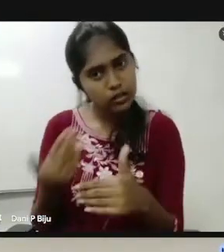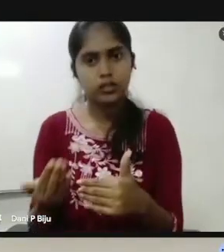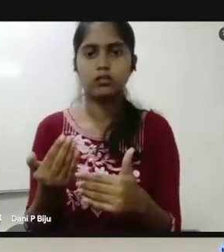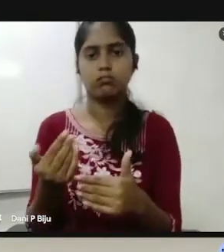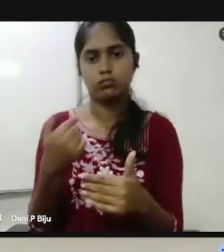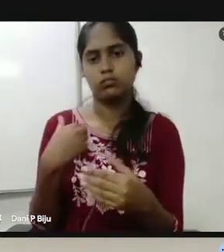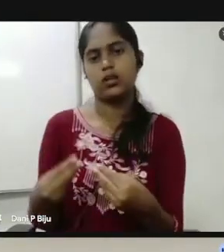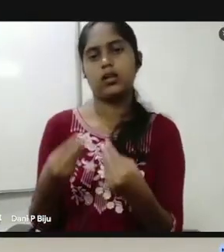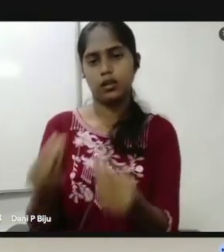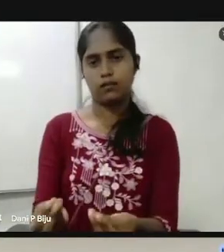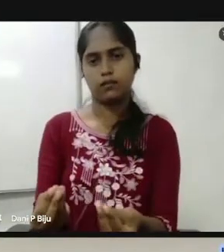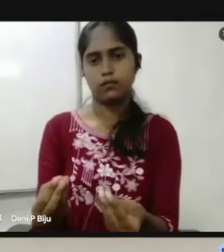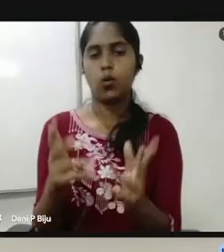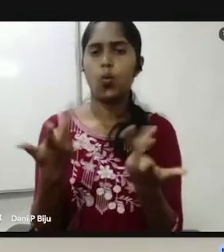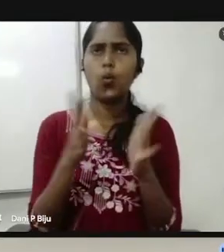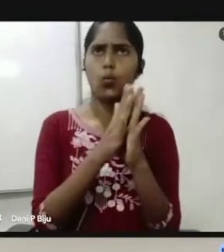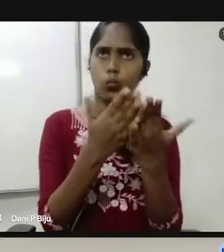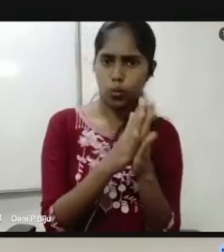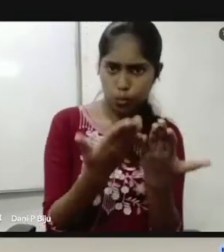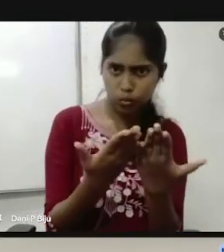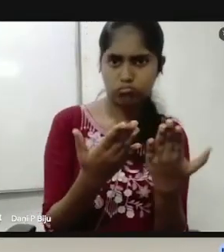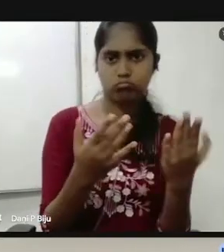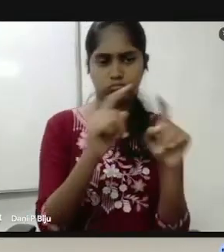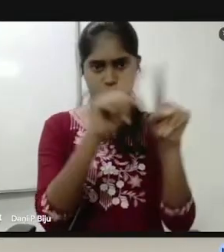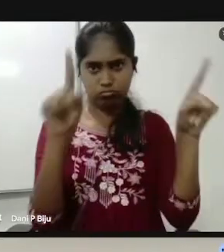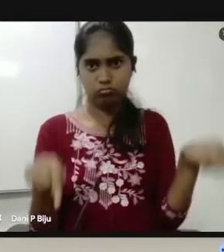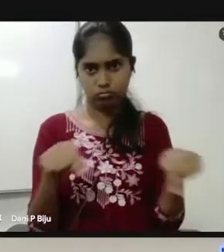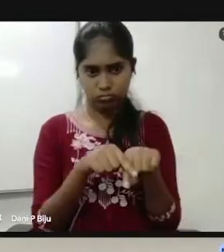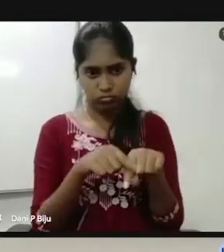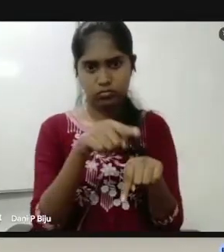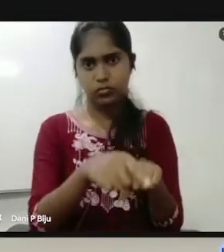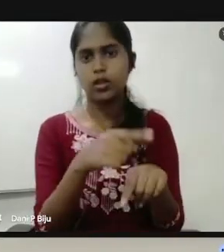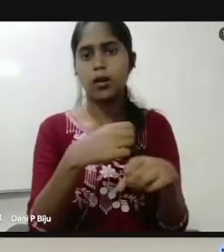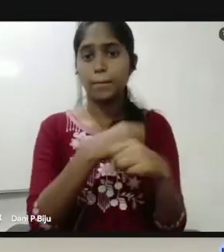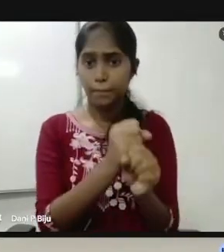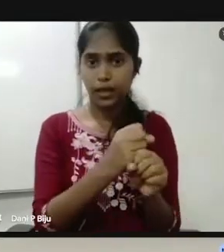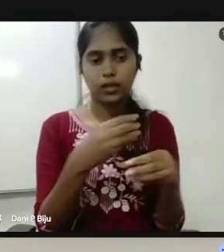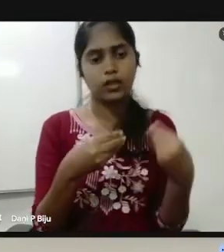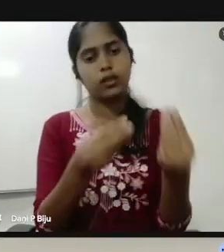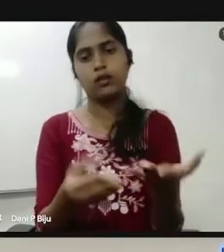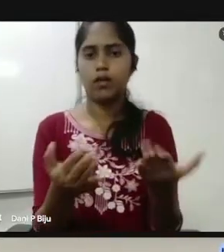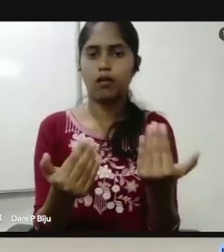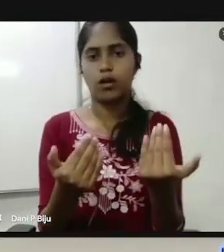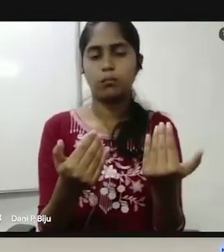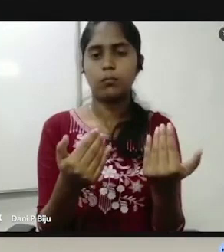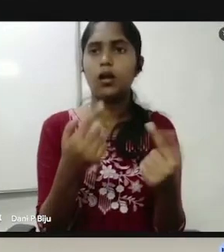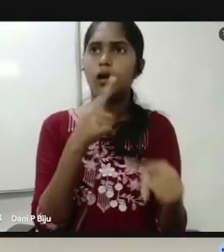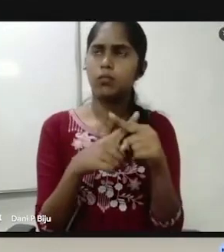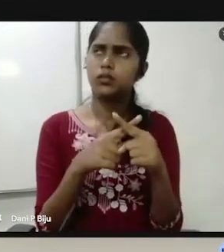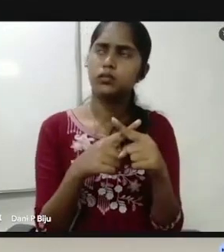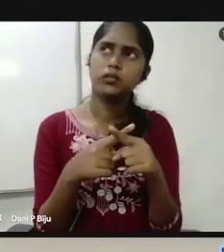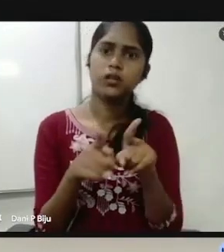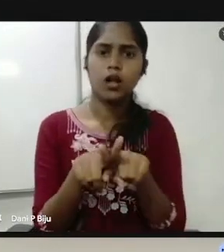ഒരു ബുക്കോ ബോർഡോ അങ്ങനത്തെയൊക്കെ ആണെന്നുണ്ടെങ്കിൽ നമുക്ക് സ്വന്തമായിട്ട് തന്നെ ഉണ്ടാക്കാം. ചിലത് ആമസോണിലൊക്കെ അവൈലബിൾ ആണ്. ഇപ്പൊ പെക്സ് എന്ന് പറയുന്നതിന്റെ